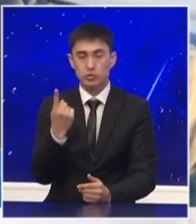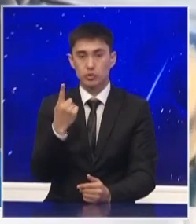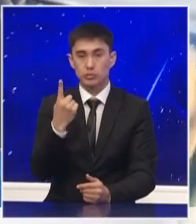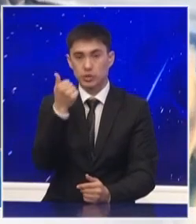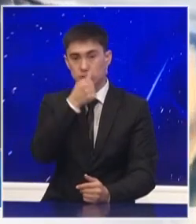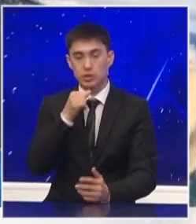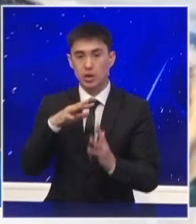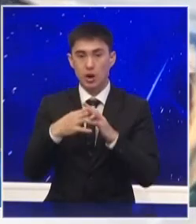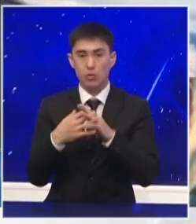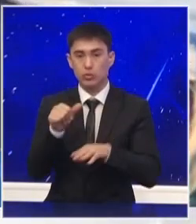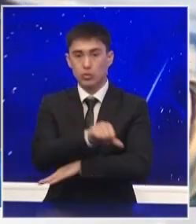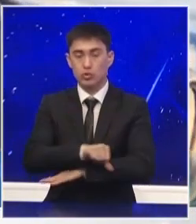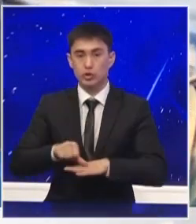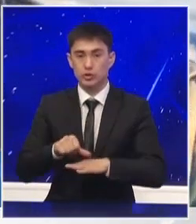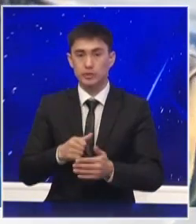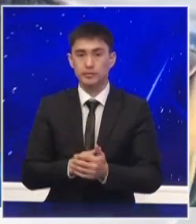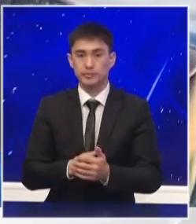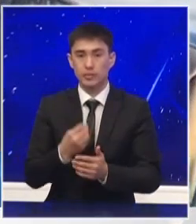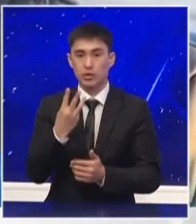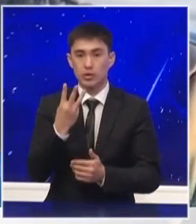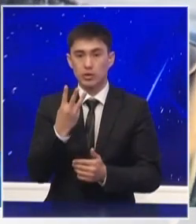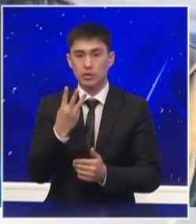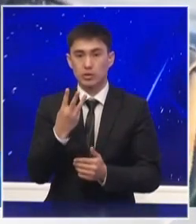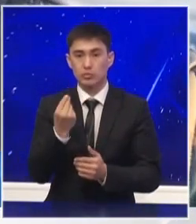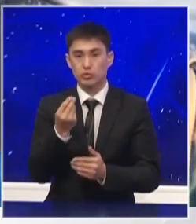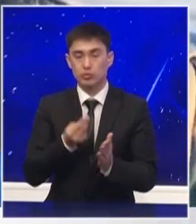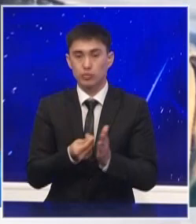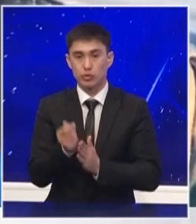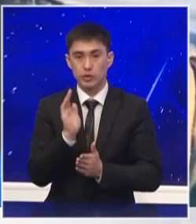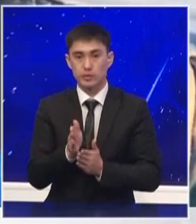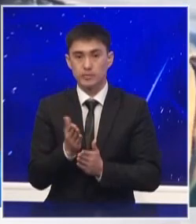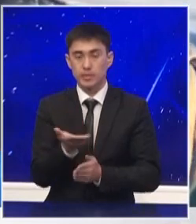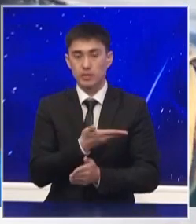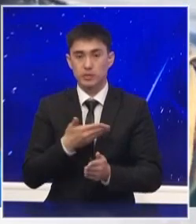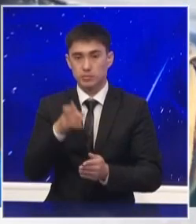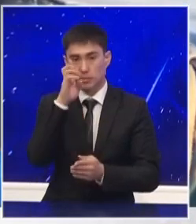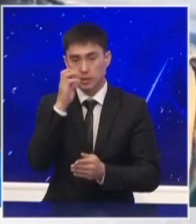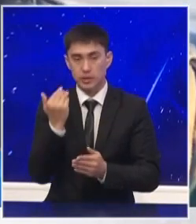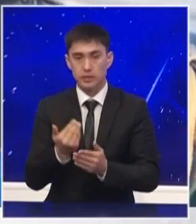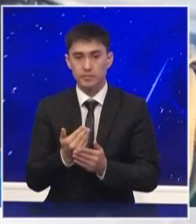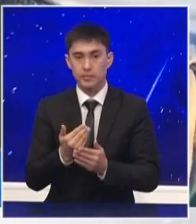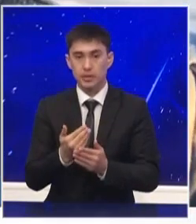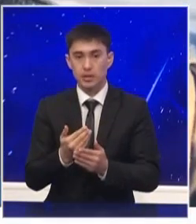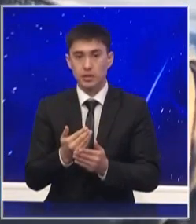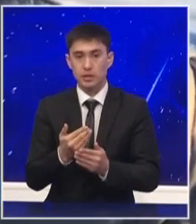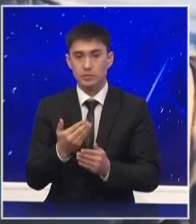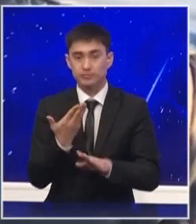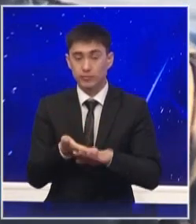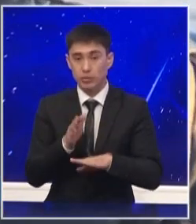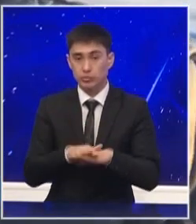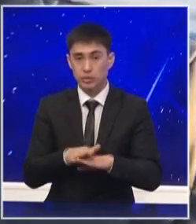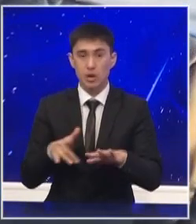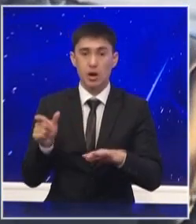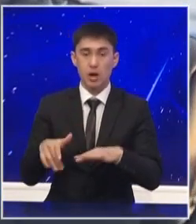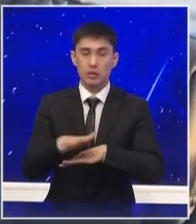бір ауылдың бір көшесіне ғана көше жарығын тартуға бюджет бөлінеді. Біз енді ол мемлекетке күш салмайық деп